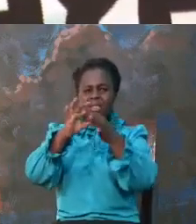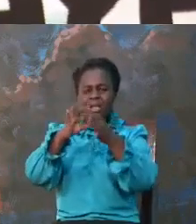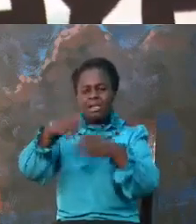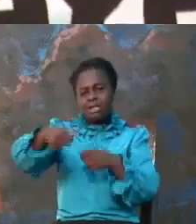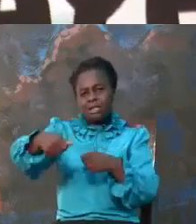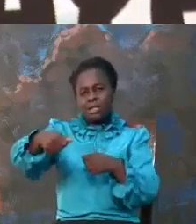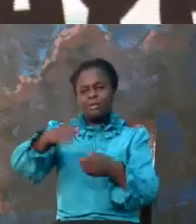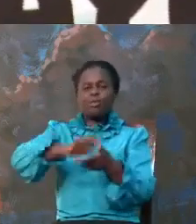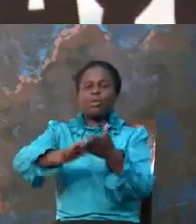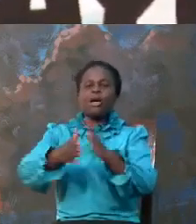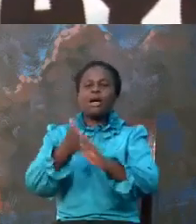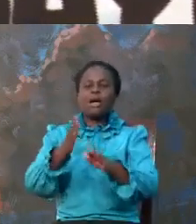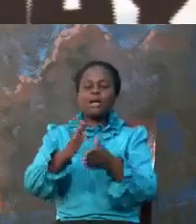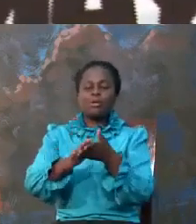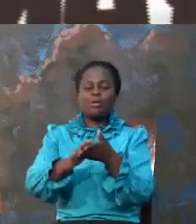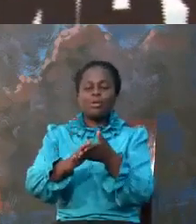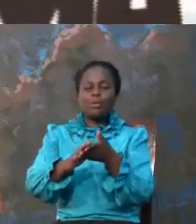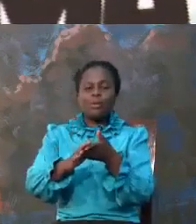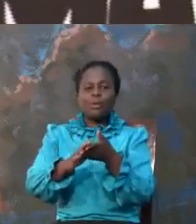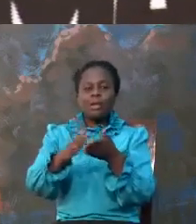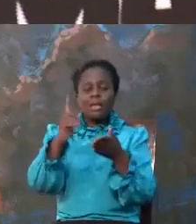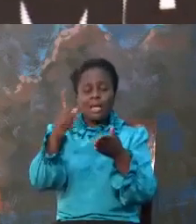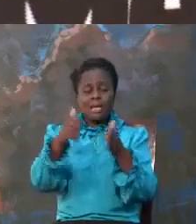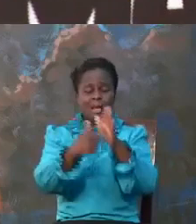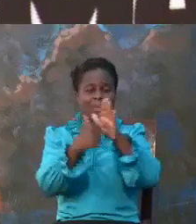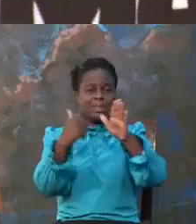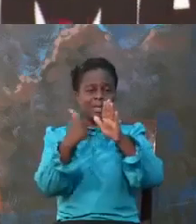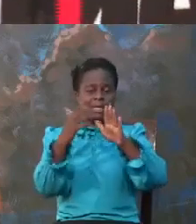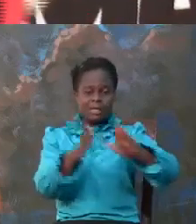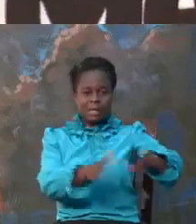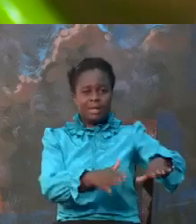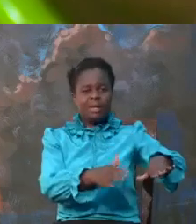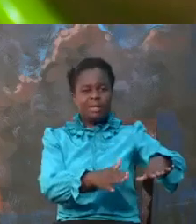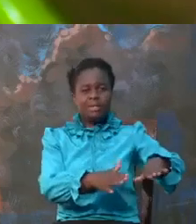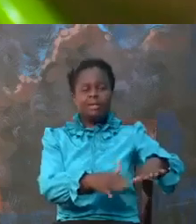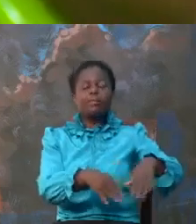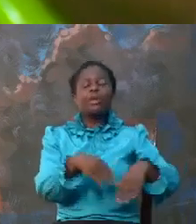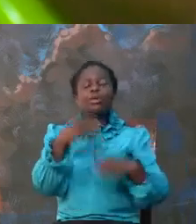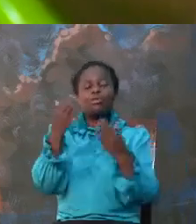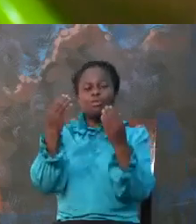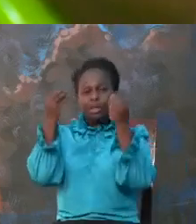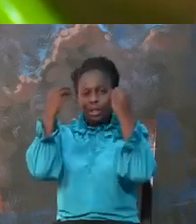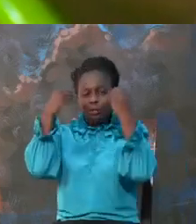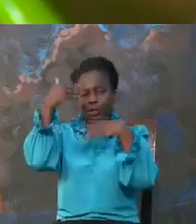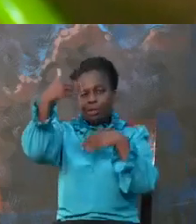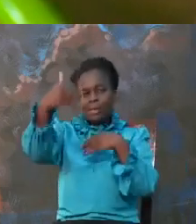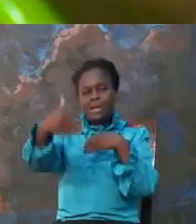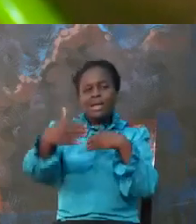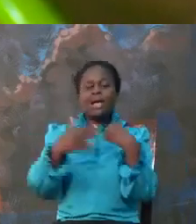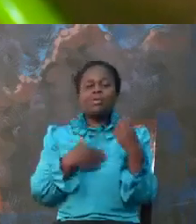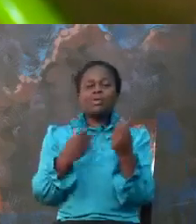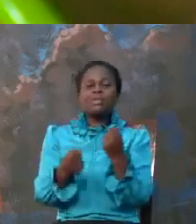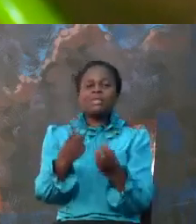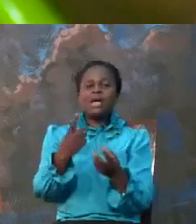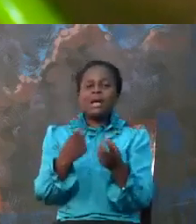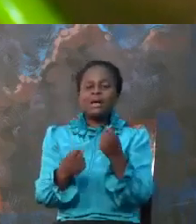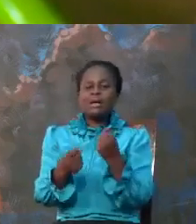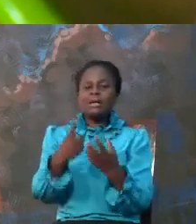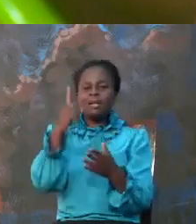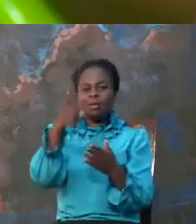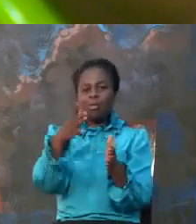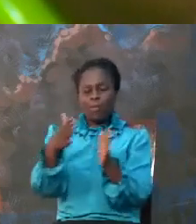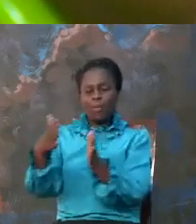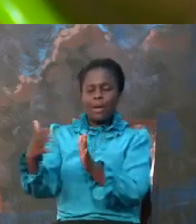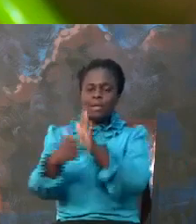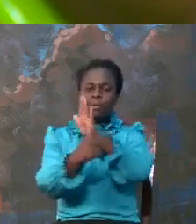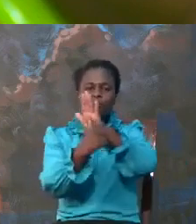kwanza hiyo, halafu na ile ya mashariki iache tu kwanza namna hiyo, maana tutakuja kuona vile bustani ya Edeni ilivyokuwa upande wa mashariki,